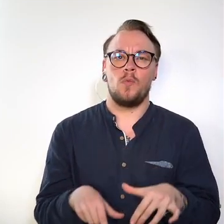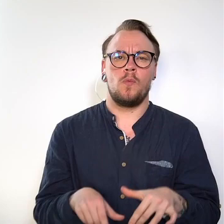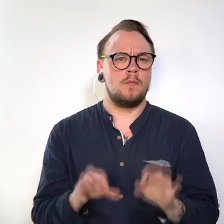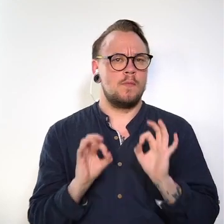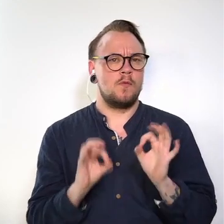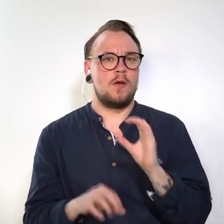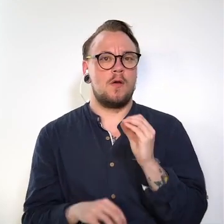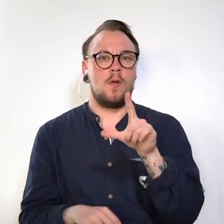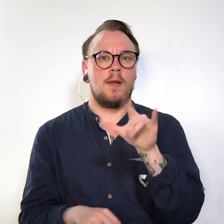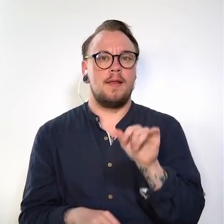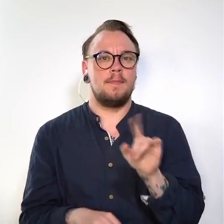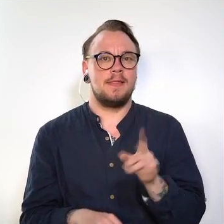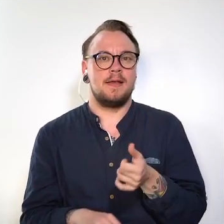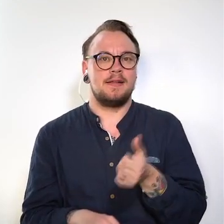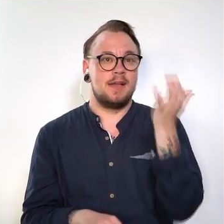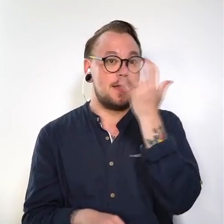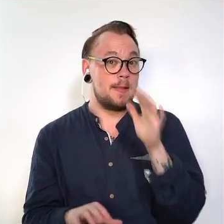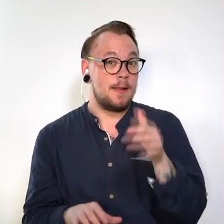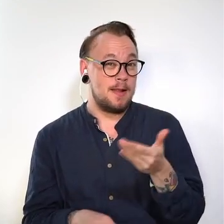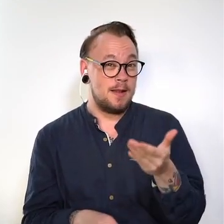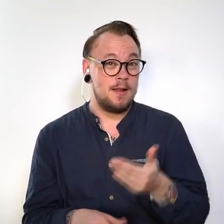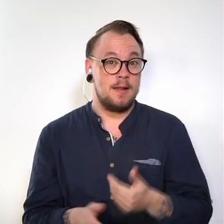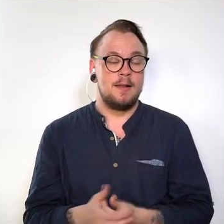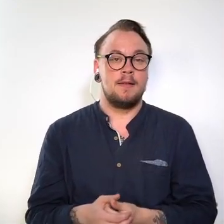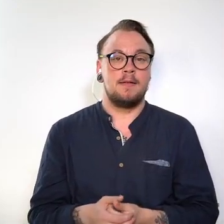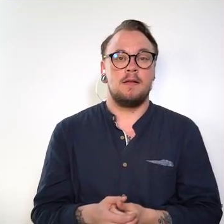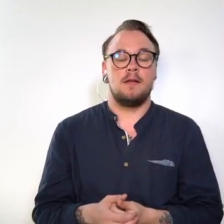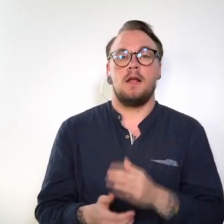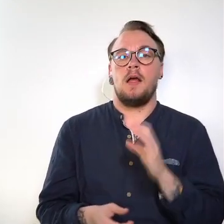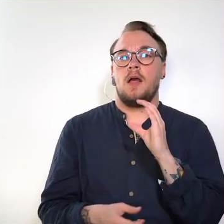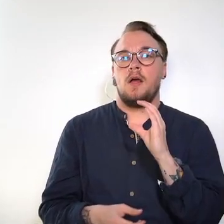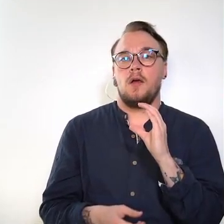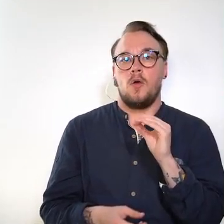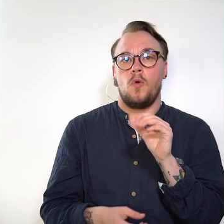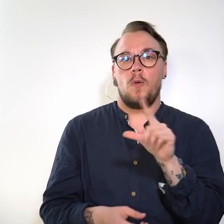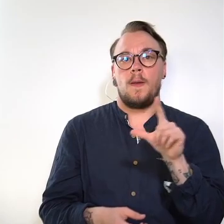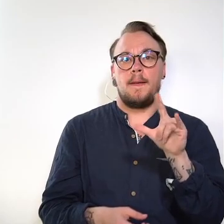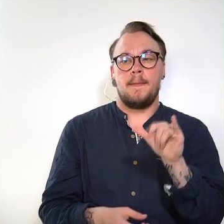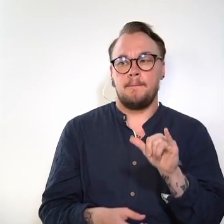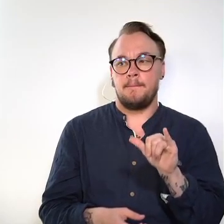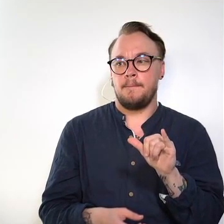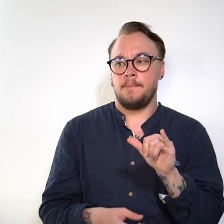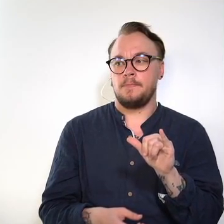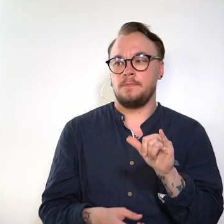tästä? Haluatko, joo, Olli jatkaa? Ole hyvä. Olen samaa mieltä. Että